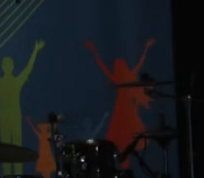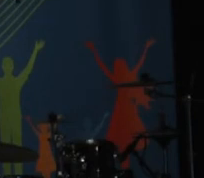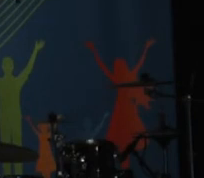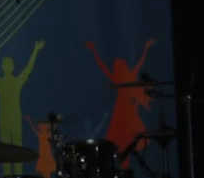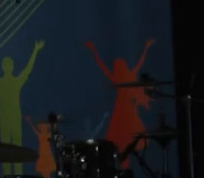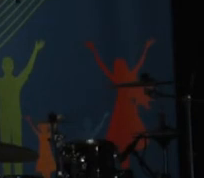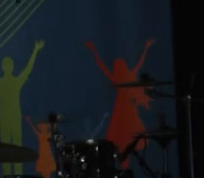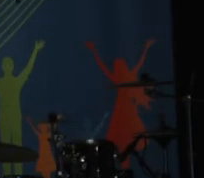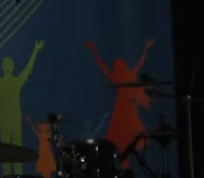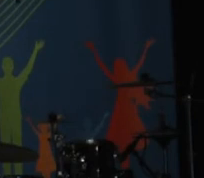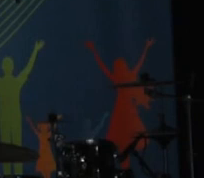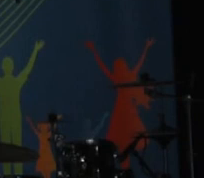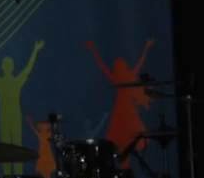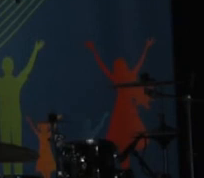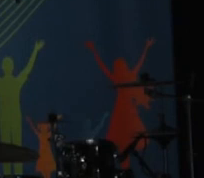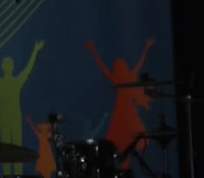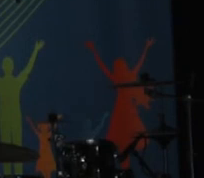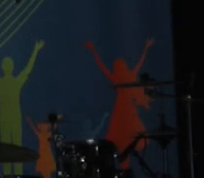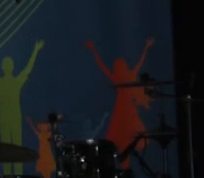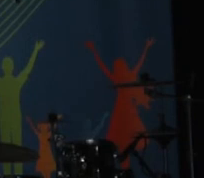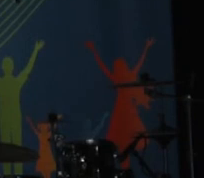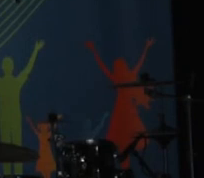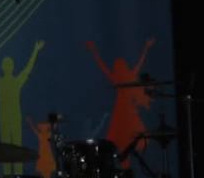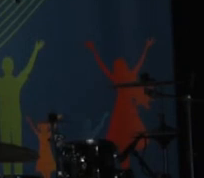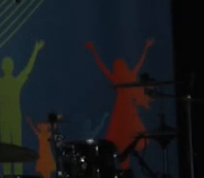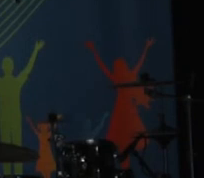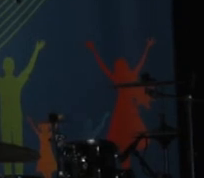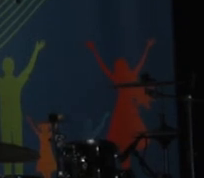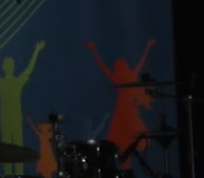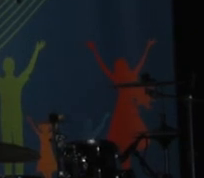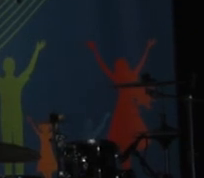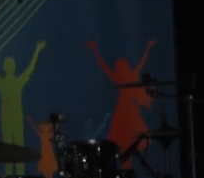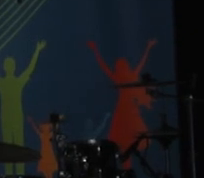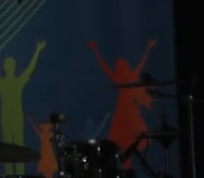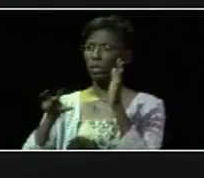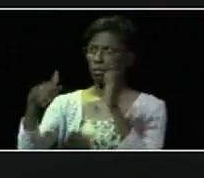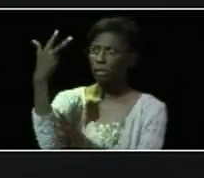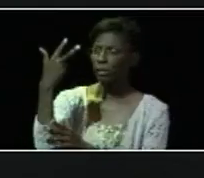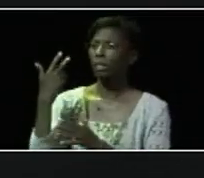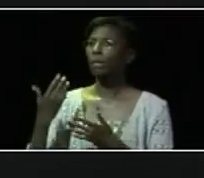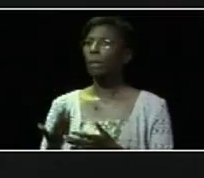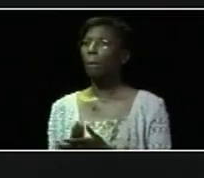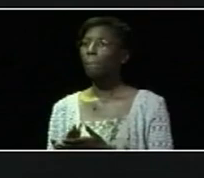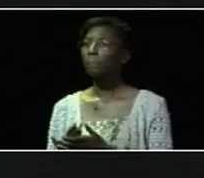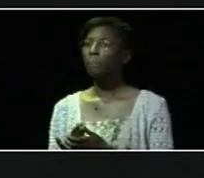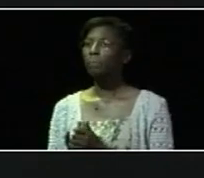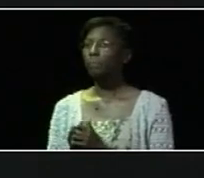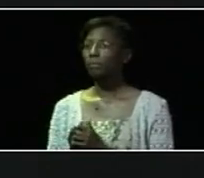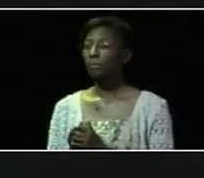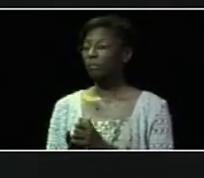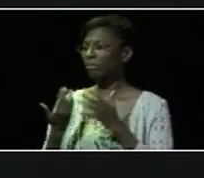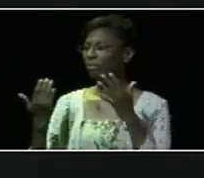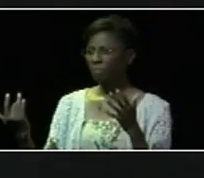simplicité de votre humilité. And then it says in the next verse. Ensuite verset suivant. Rend your hearts and not your garments.